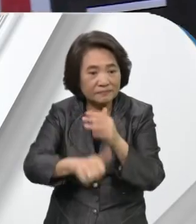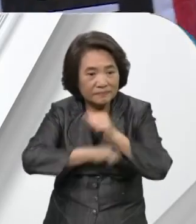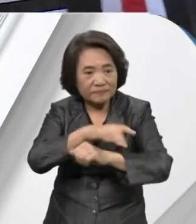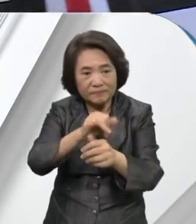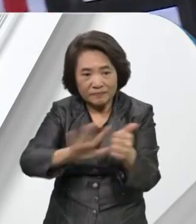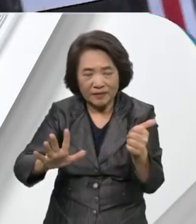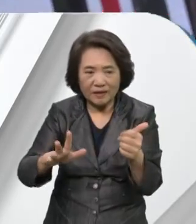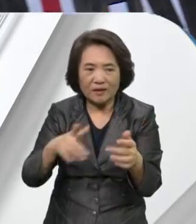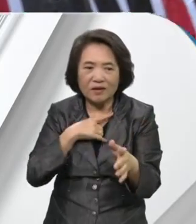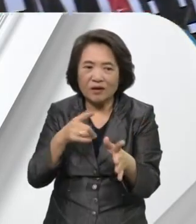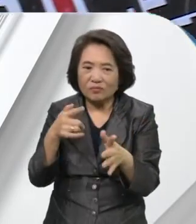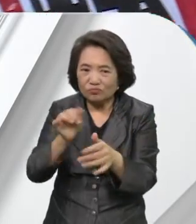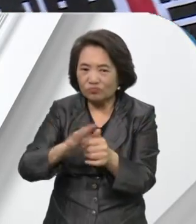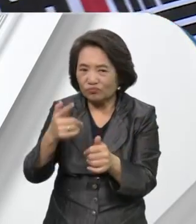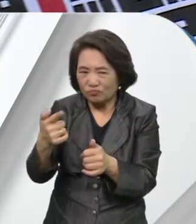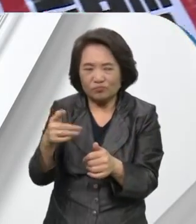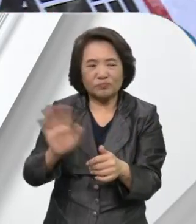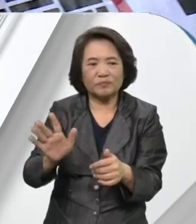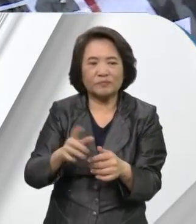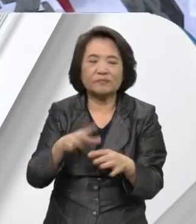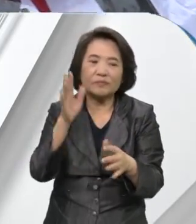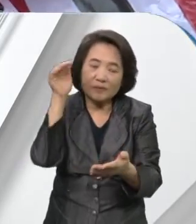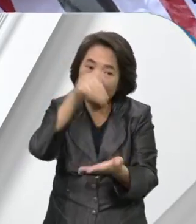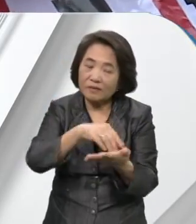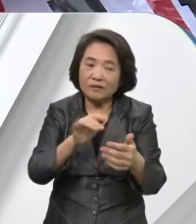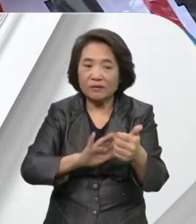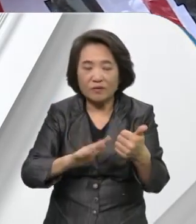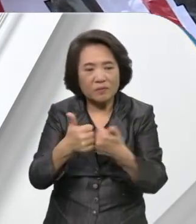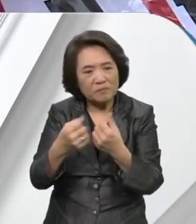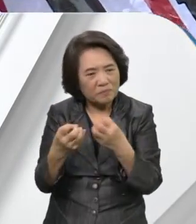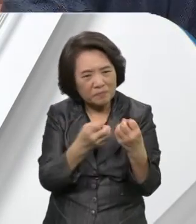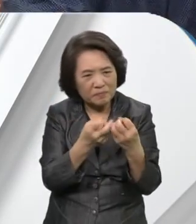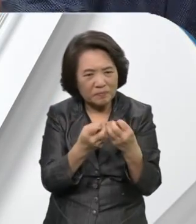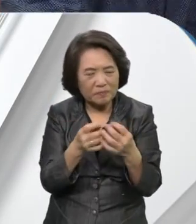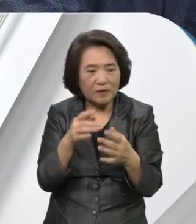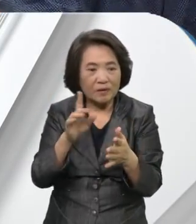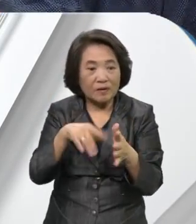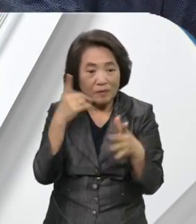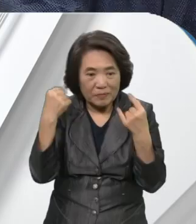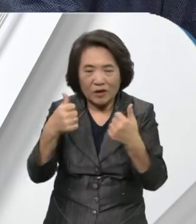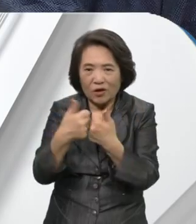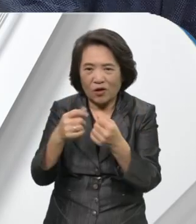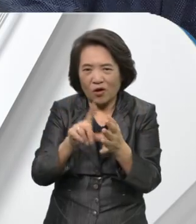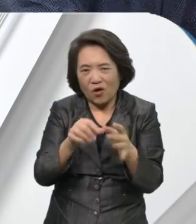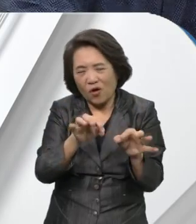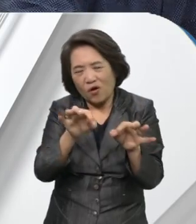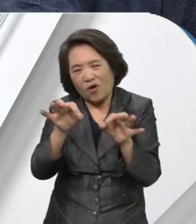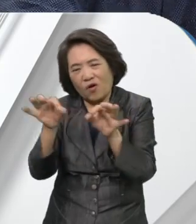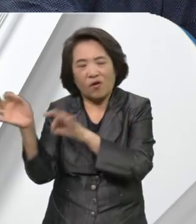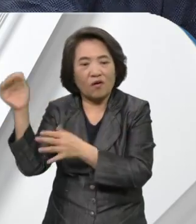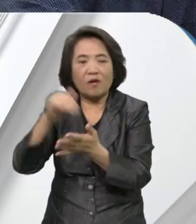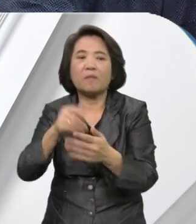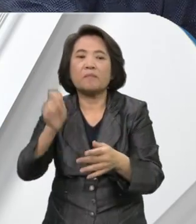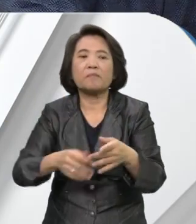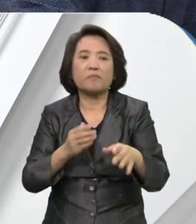晰。这面经过委员讨论过后，台湾当局的193立法反查审查通过的，接下